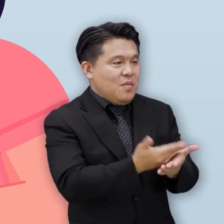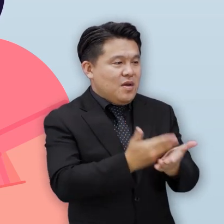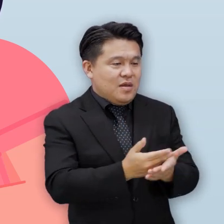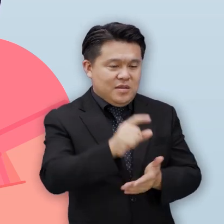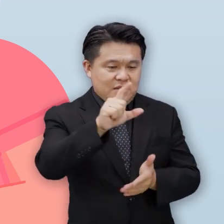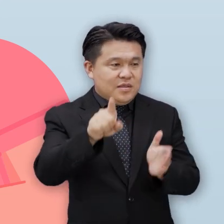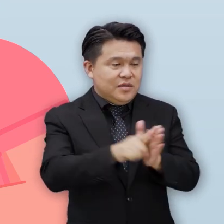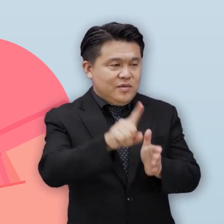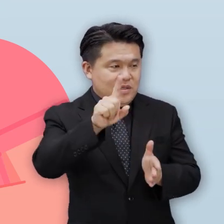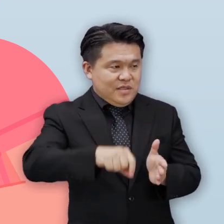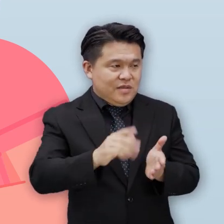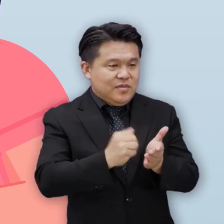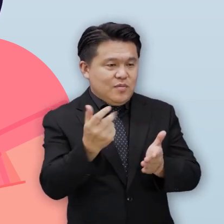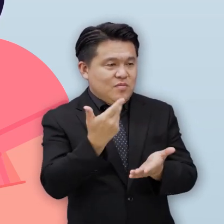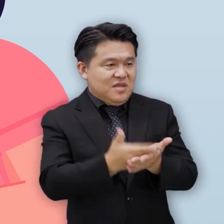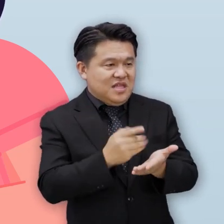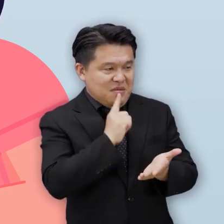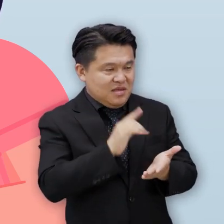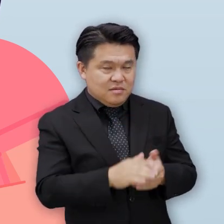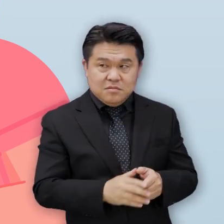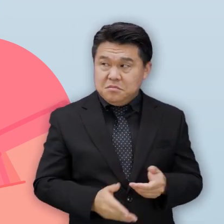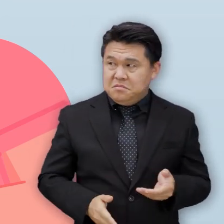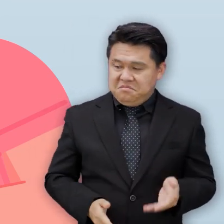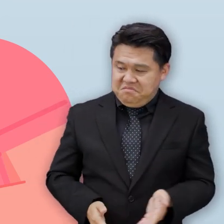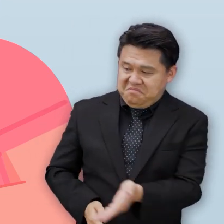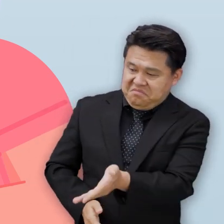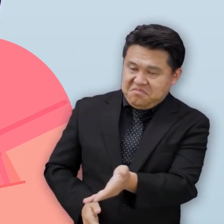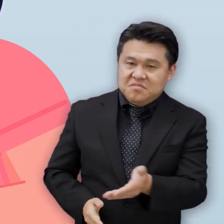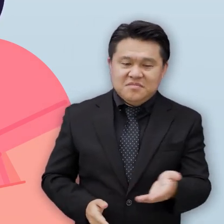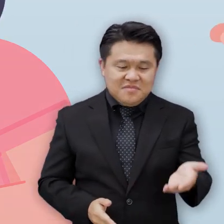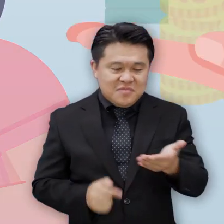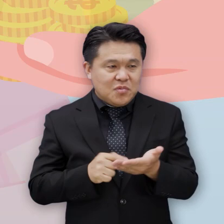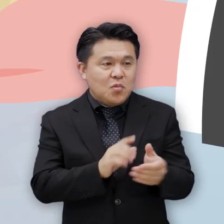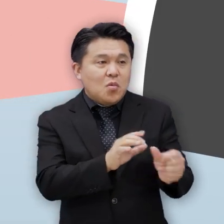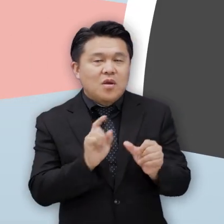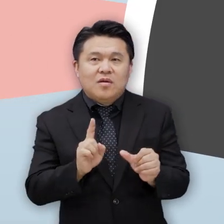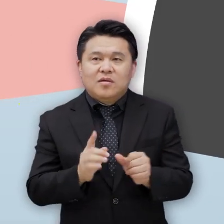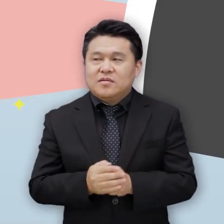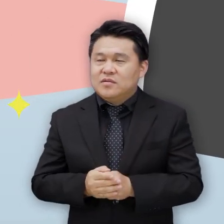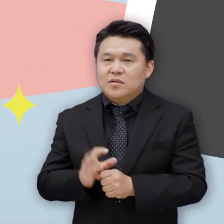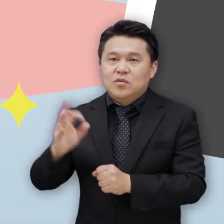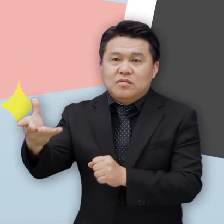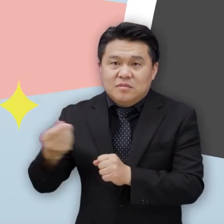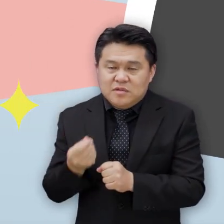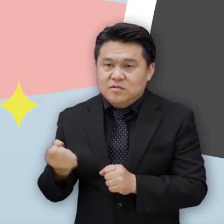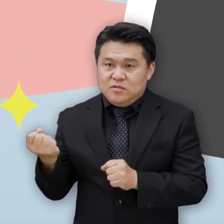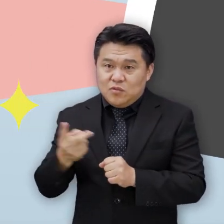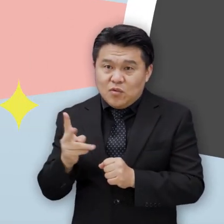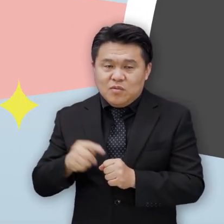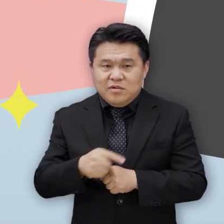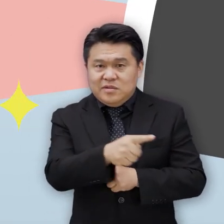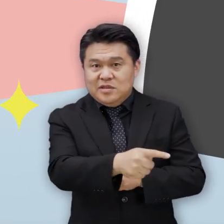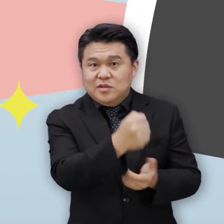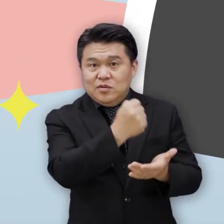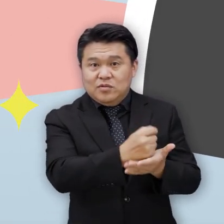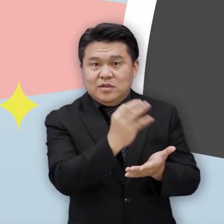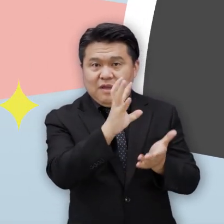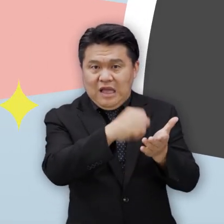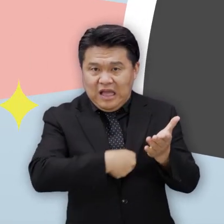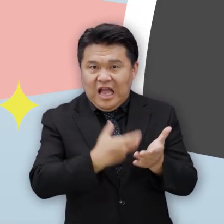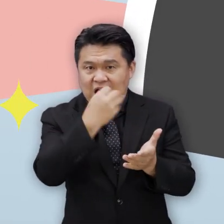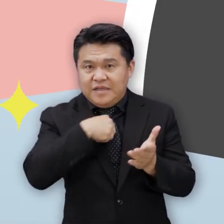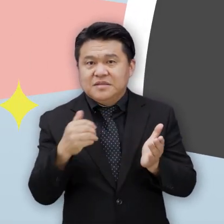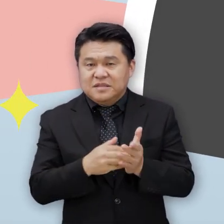등의 금융정보를 K씨에게 요구하여 자연스럽게 건네받은 후 이를 도용하여 비대면 대출을 받고 기존 예금을